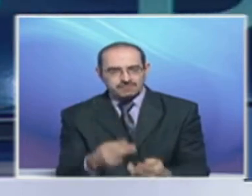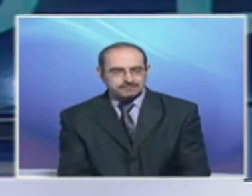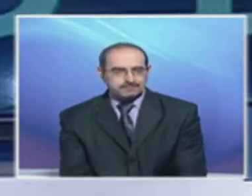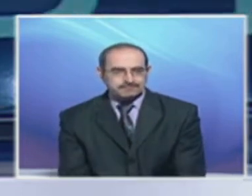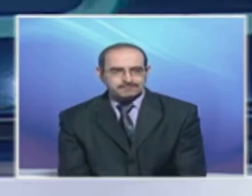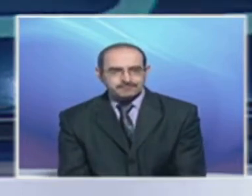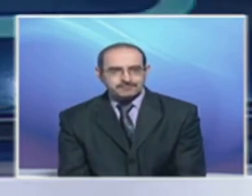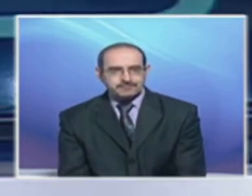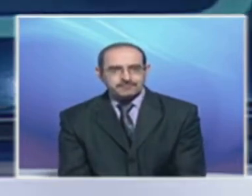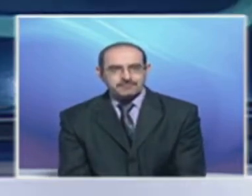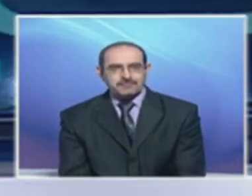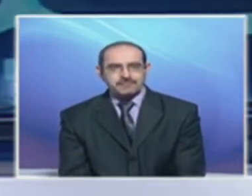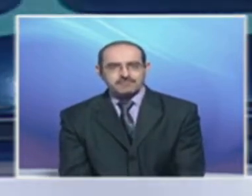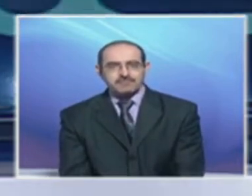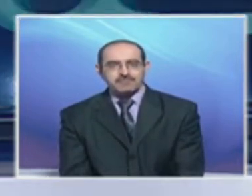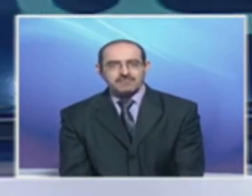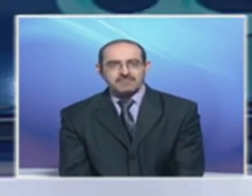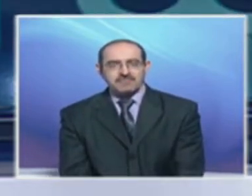نشرة الأخبار.